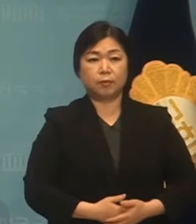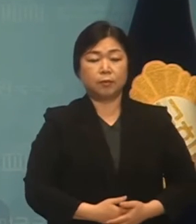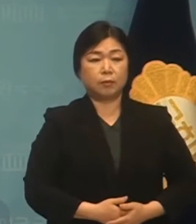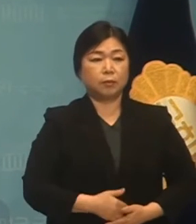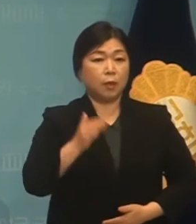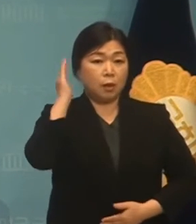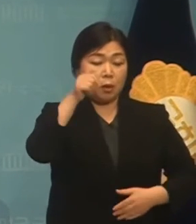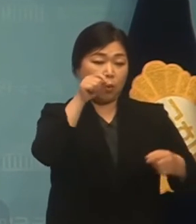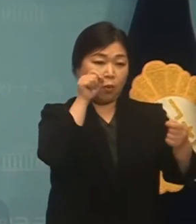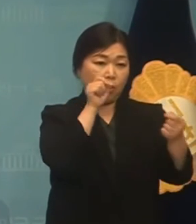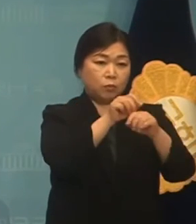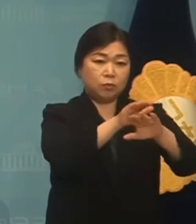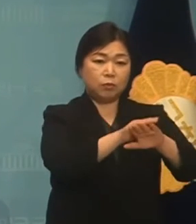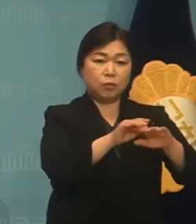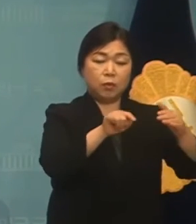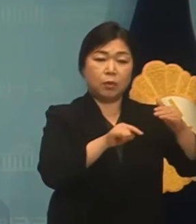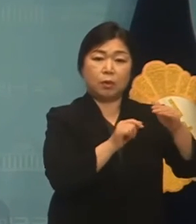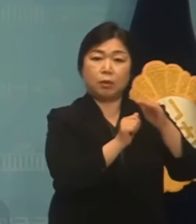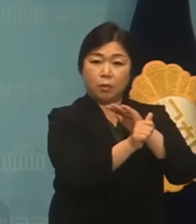대선을 앞둔 원내대표,